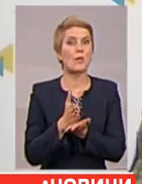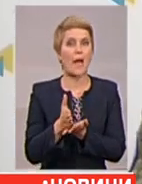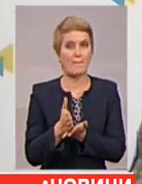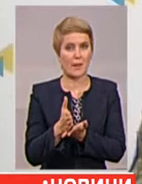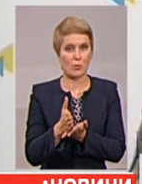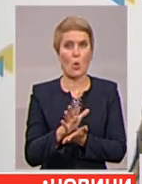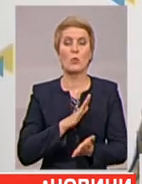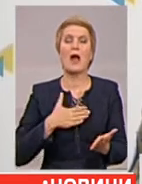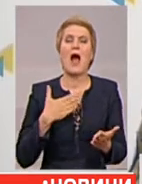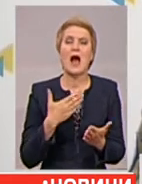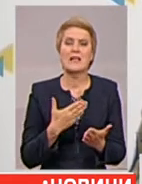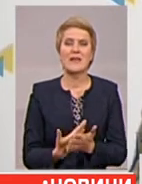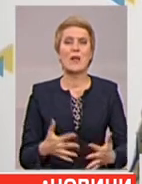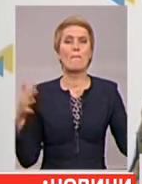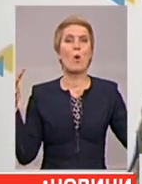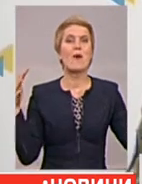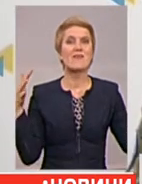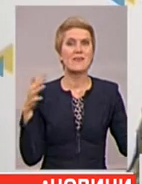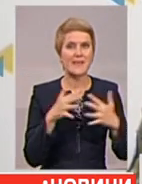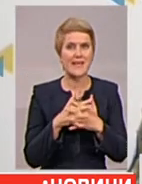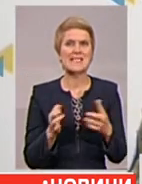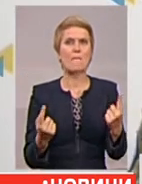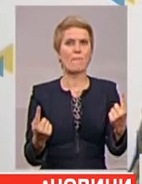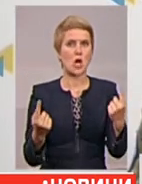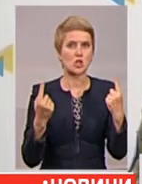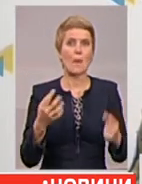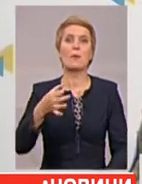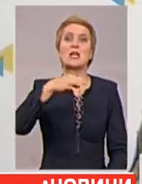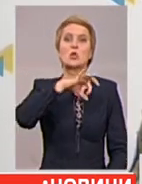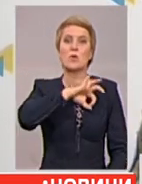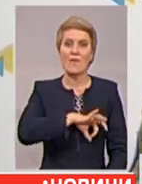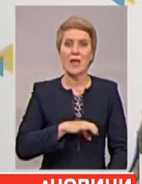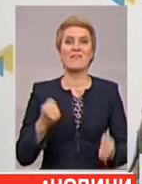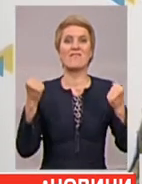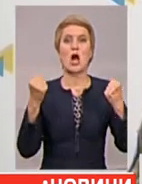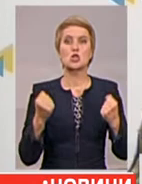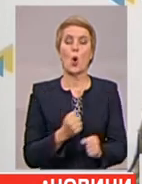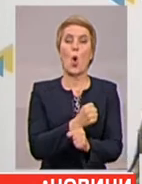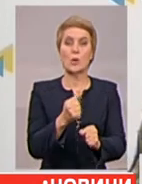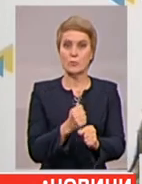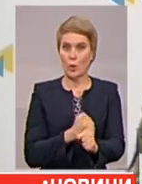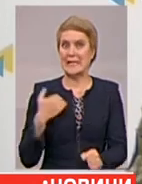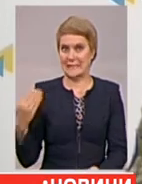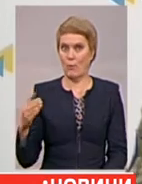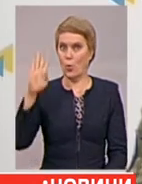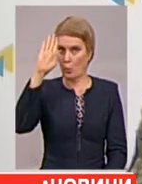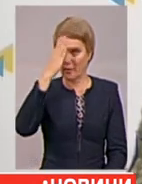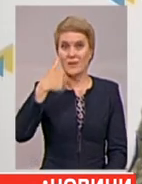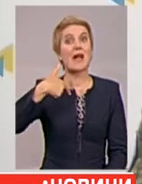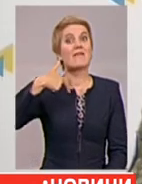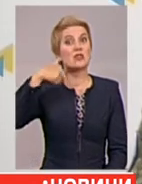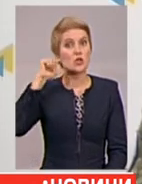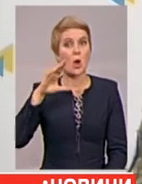Ведуться активні бойові дії із масштабним застосуванням важкого озброєння з боку противника. Вчора по